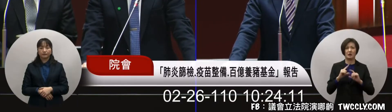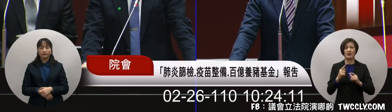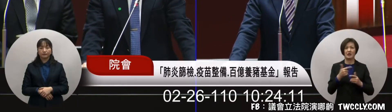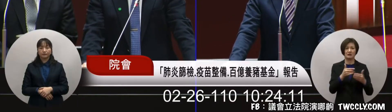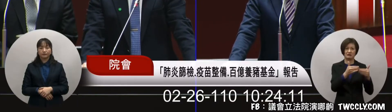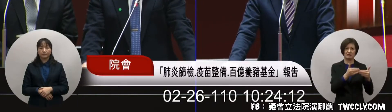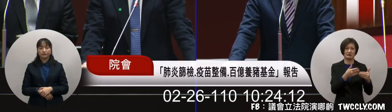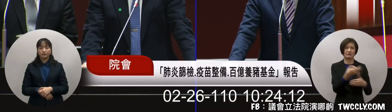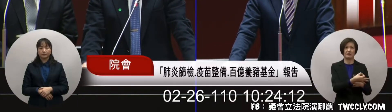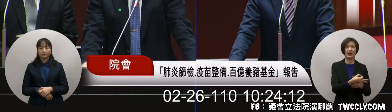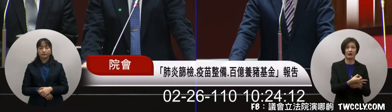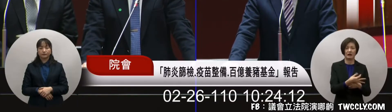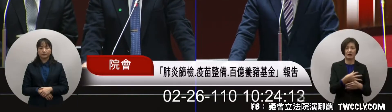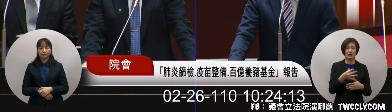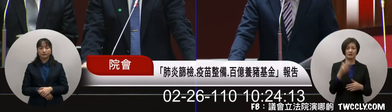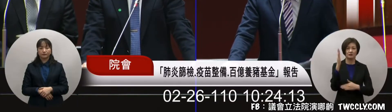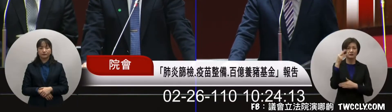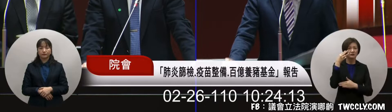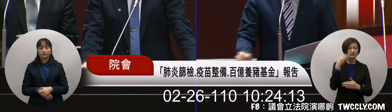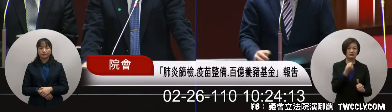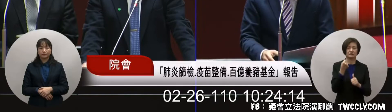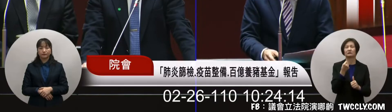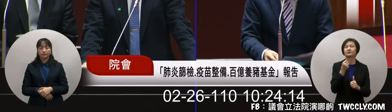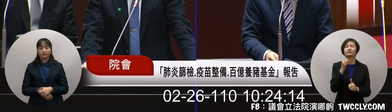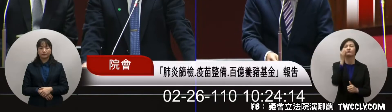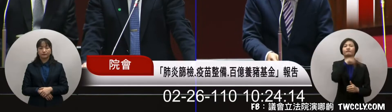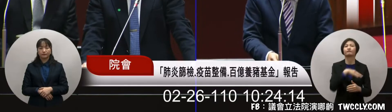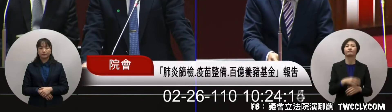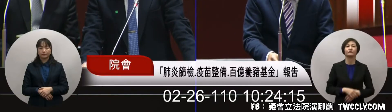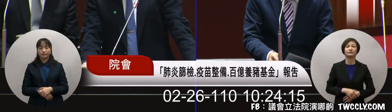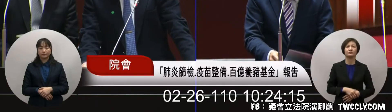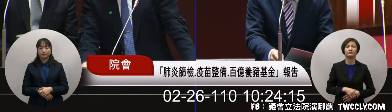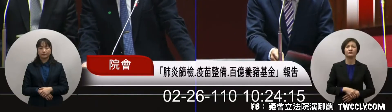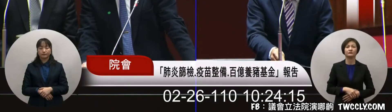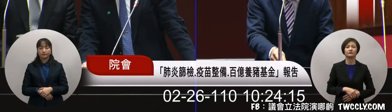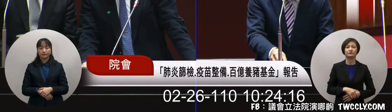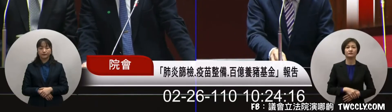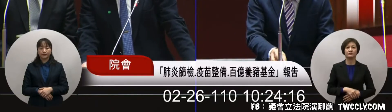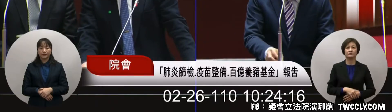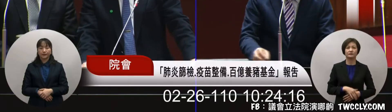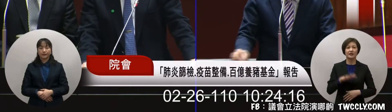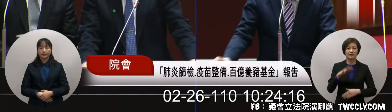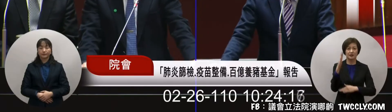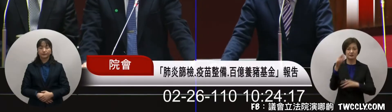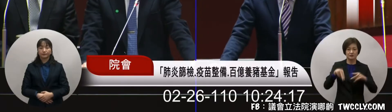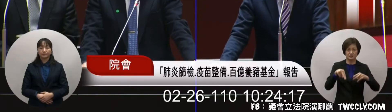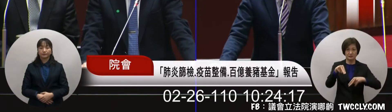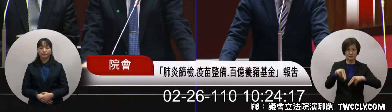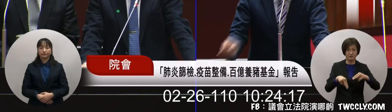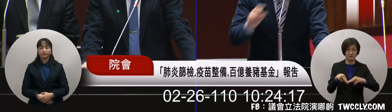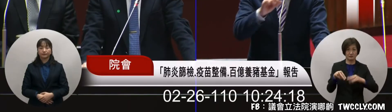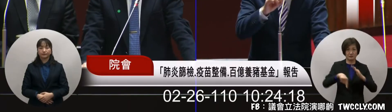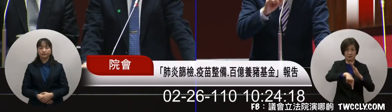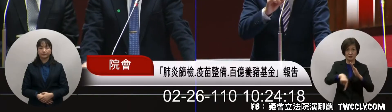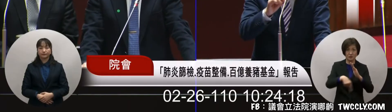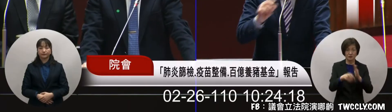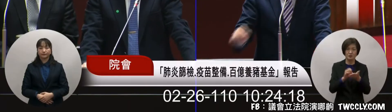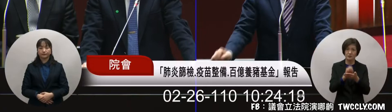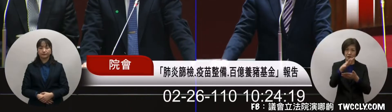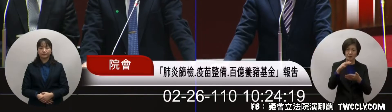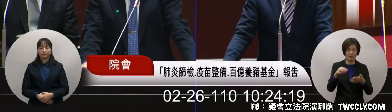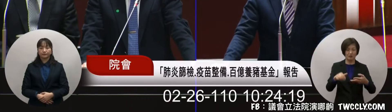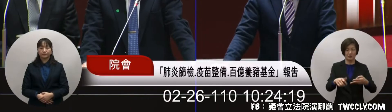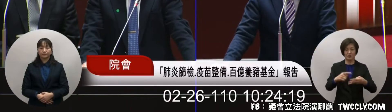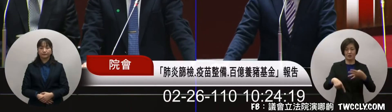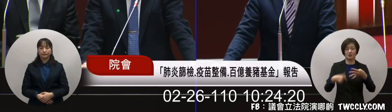国疫苗上面不断的做政治的操作跟文章。不过同样的问题我想请教您，根据这次行政院的报告里面，我们第一季里面呢